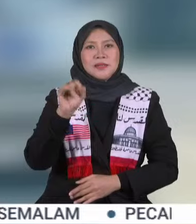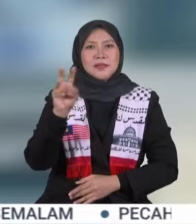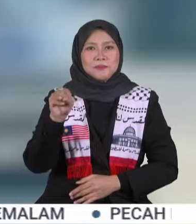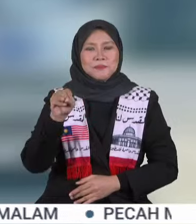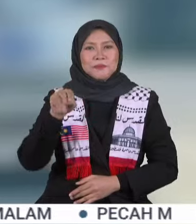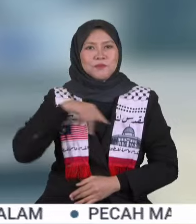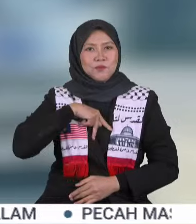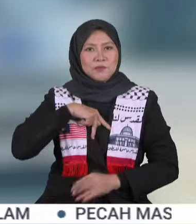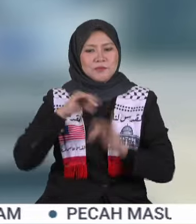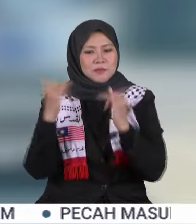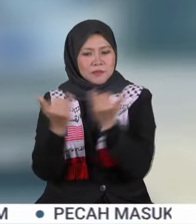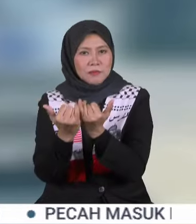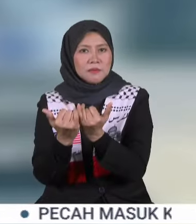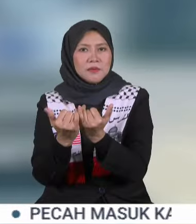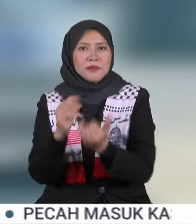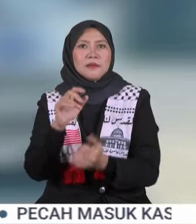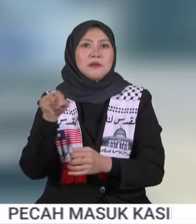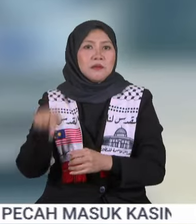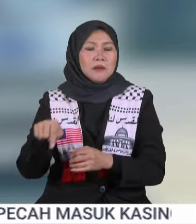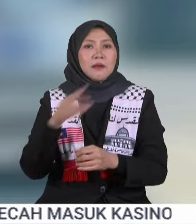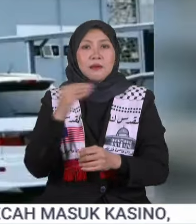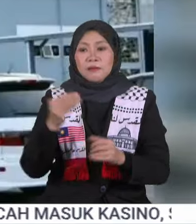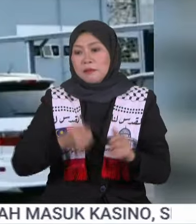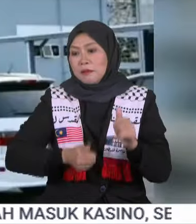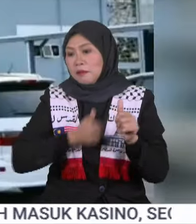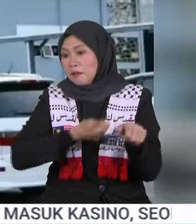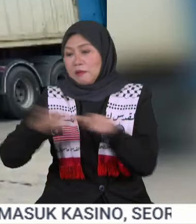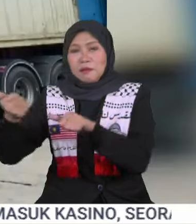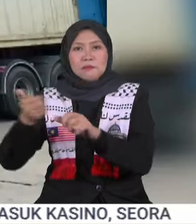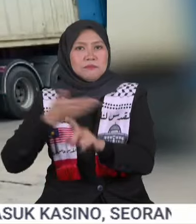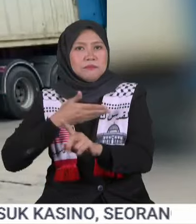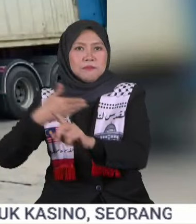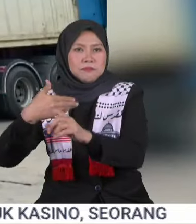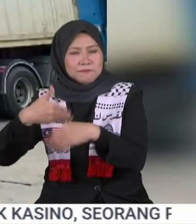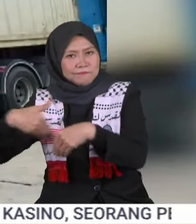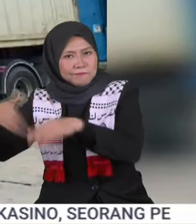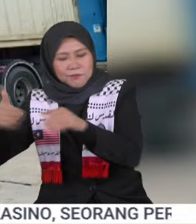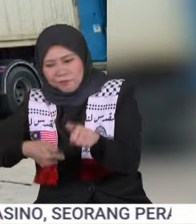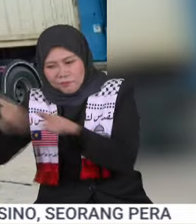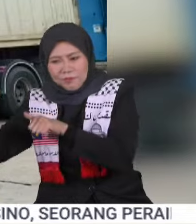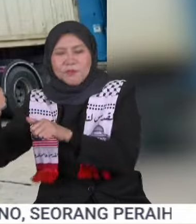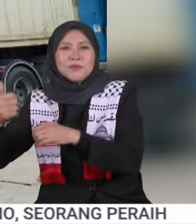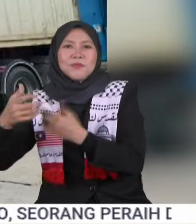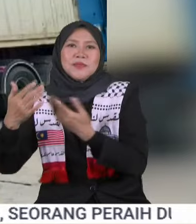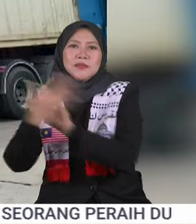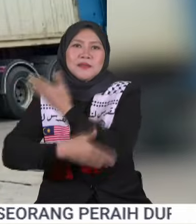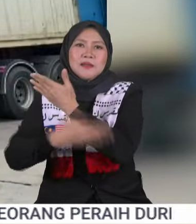kontena. Lori tersebut diarah keluar dan kembali ke negara jiran pada hari sama.